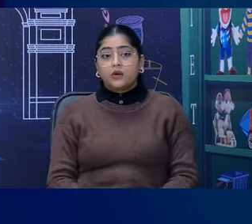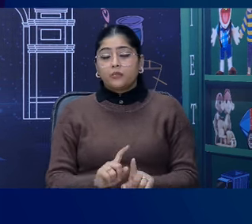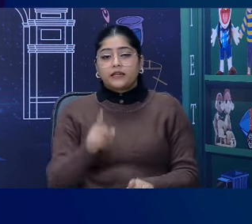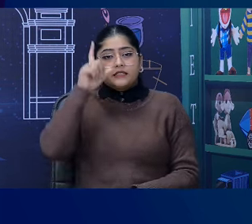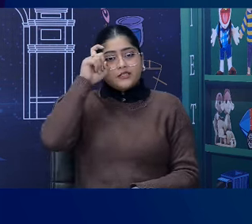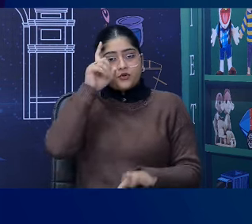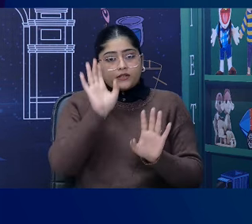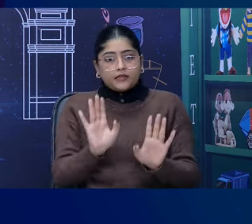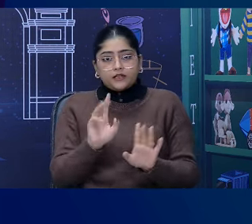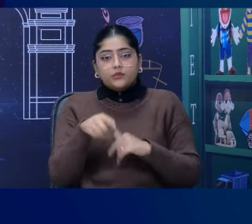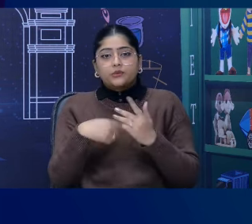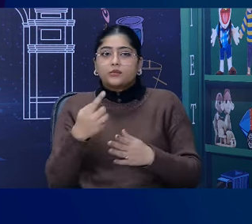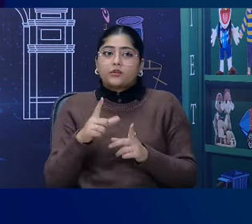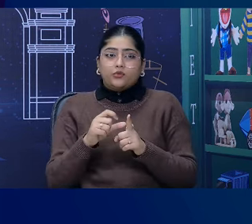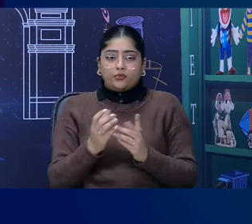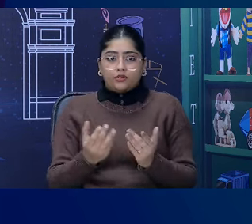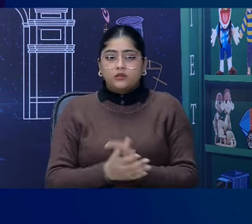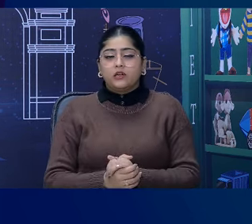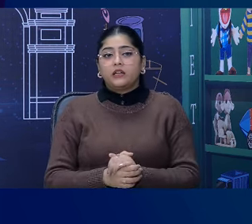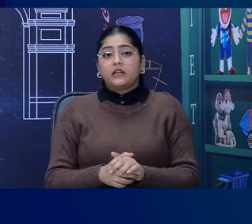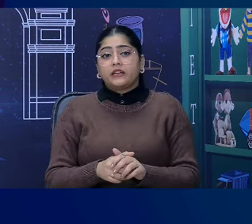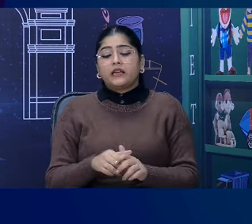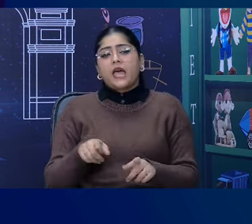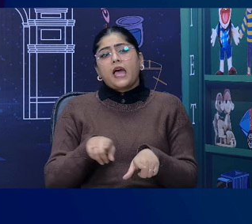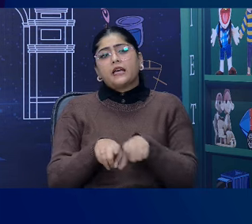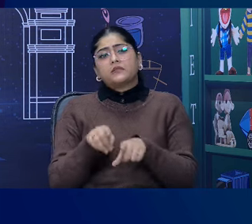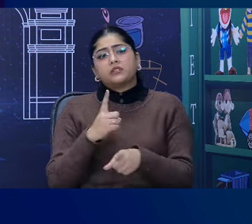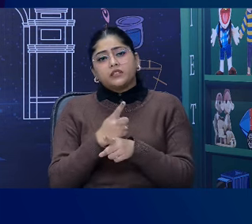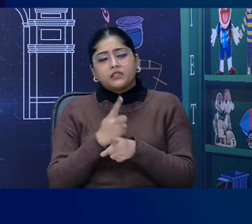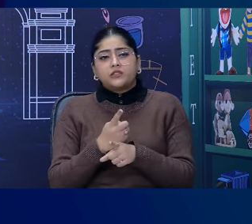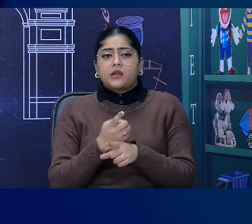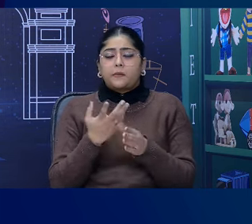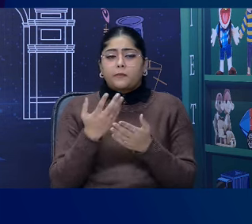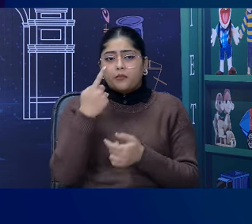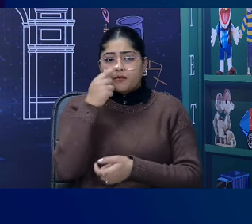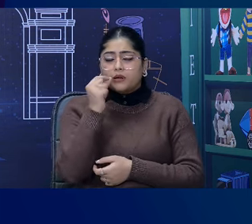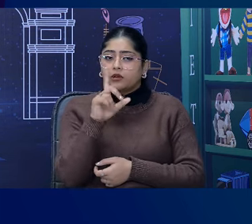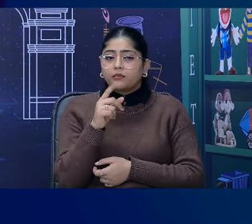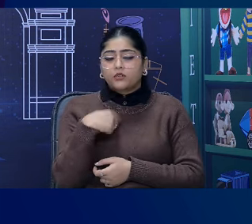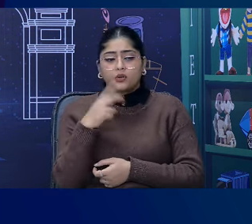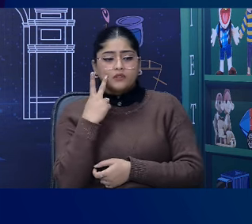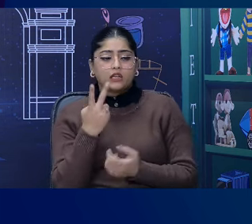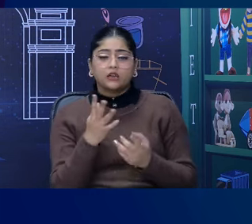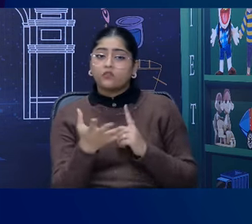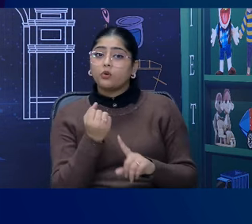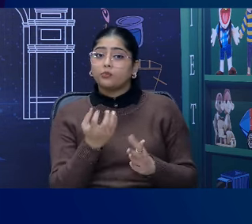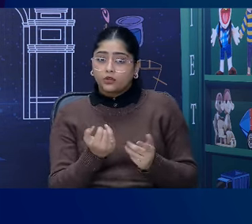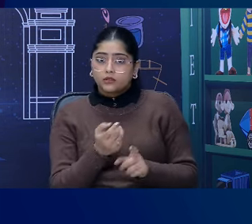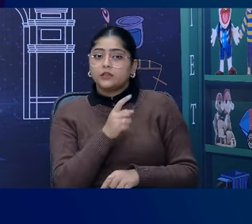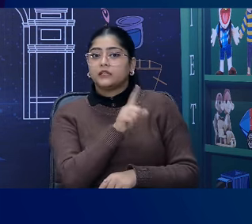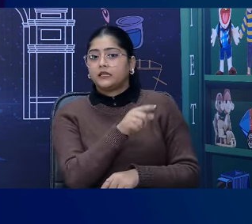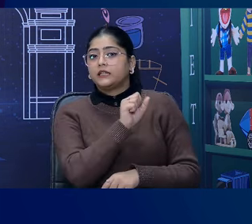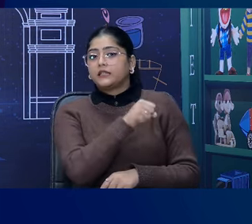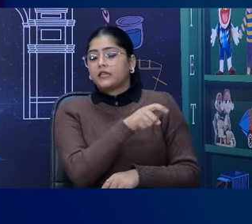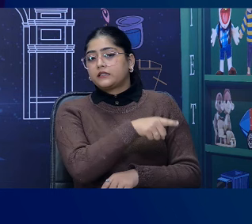सिचुएशन है वो बता नहीं सकता लेकिन एज टीचर्स एज पेरेंट्स हमको तो दिख रहा है ना कि वो बच्चा स्ट्रेस में है तो ये सिम्टम्स है छोटी-छोटी बारीक